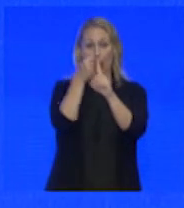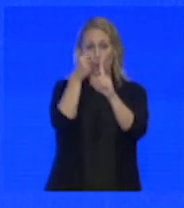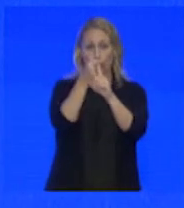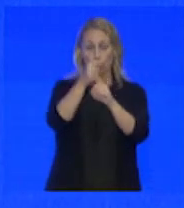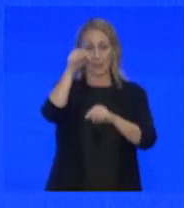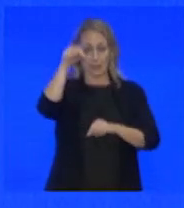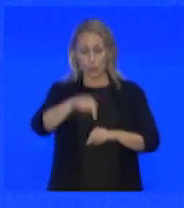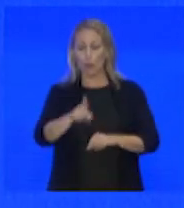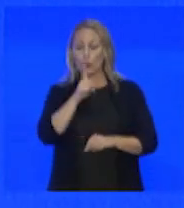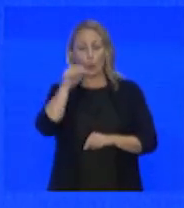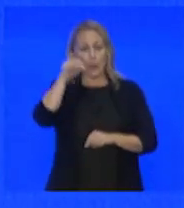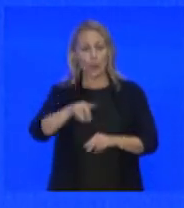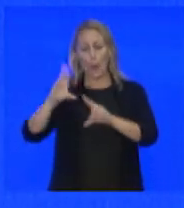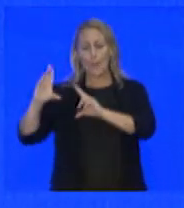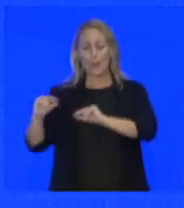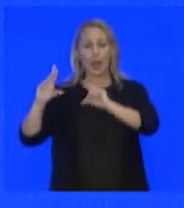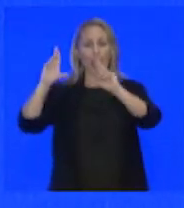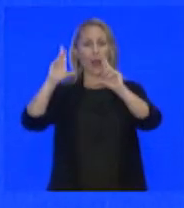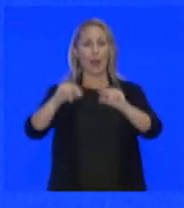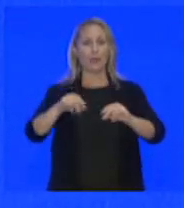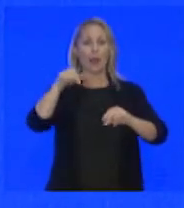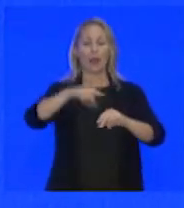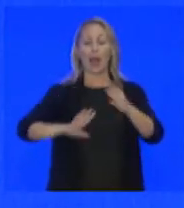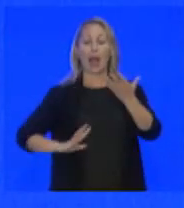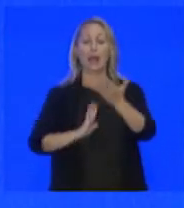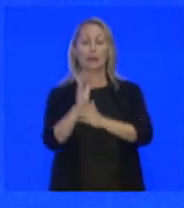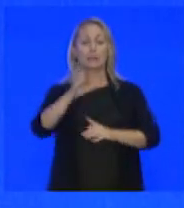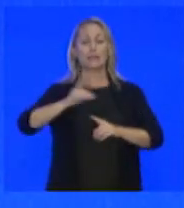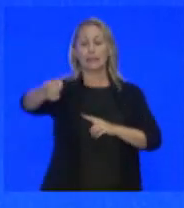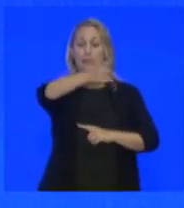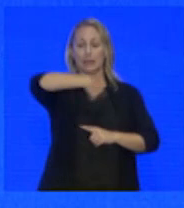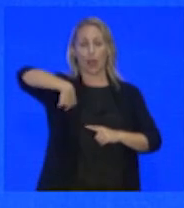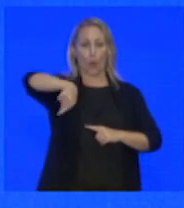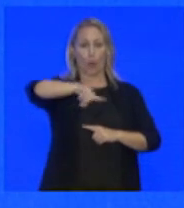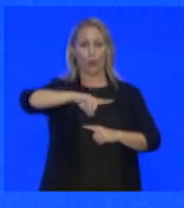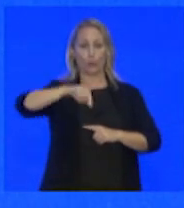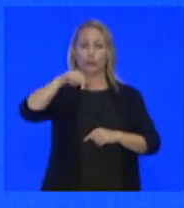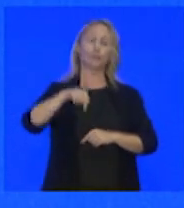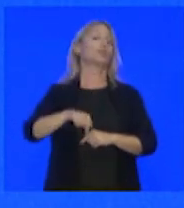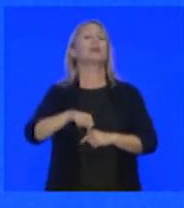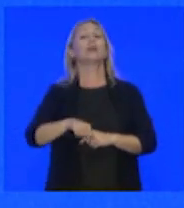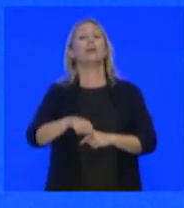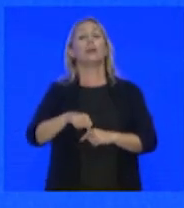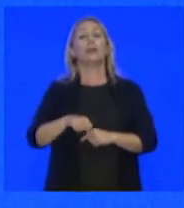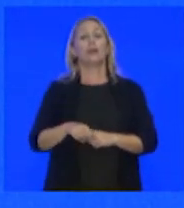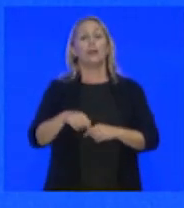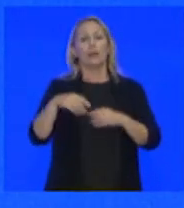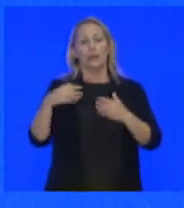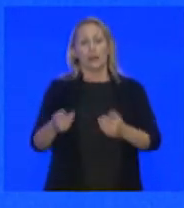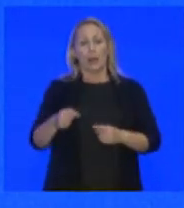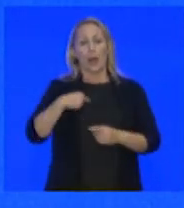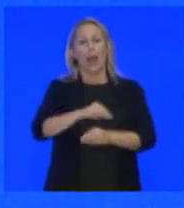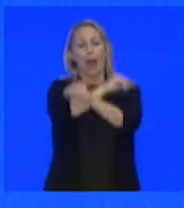σήμερα αποτυπώνεται στο σύνθημα «Ανάπτυξη για όλους». Σε αυτή τη γραμμή, λοιπόν, θα